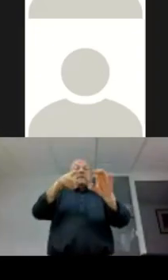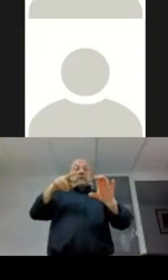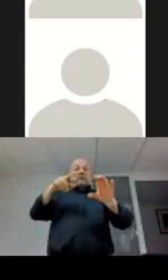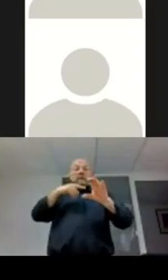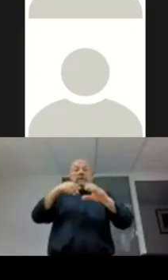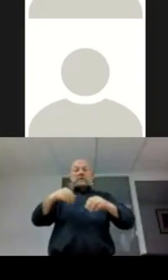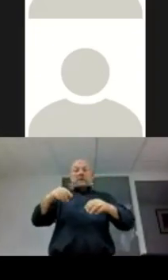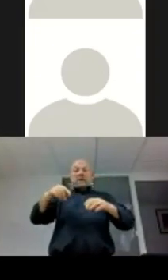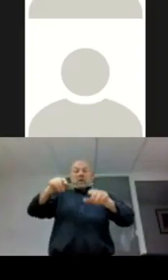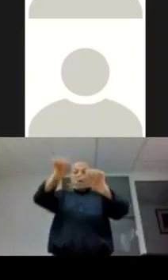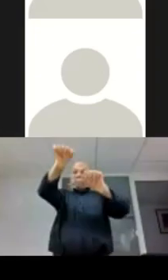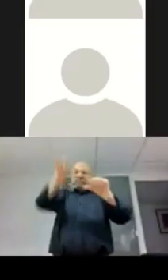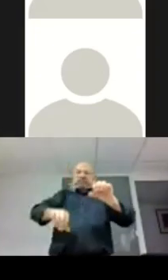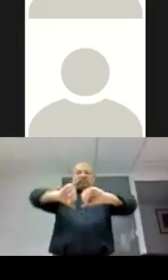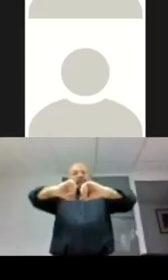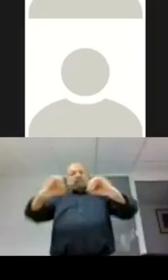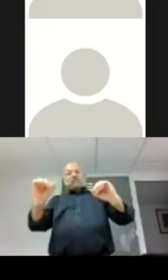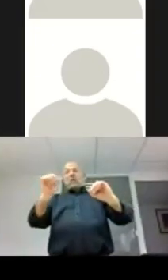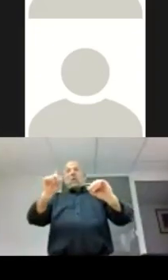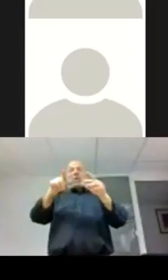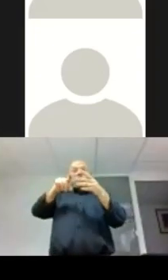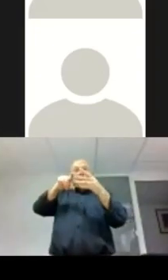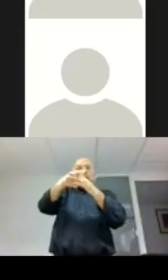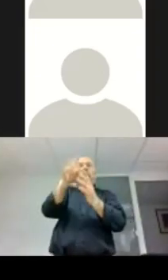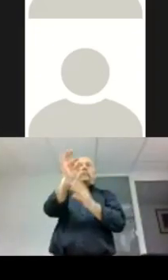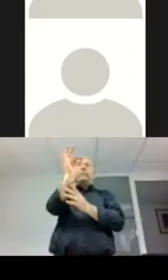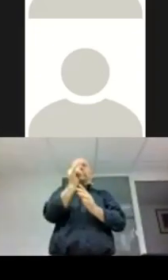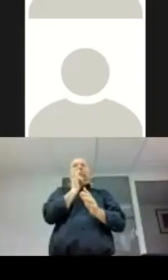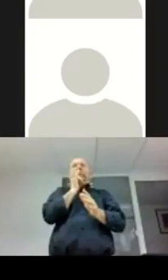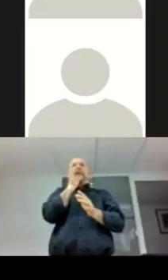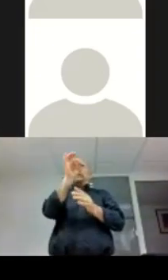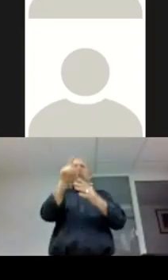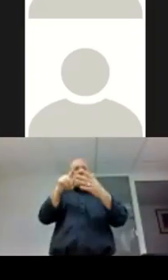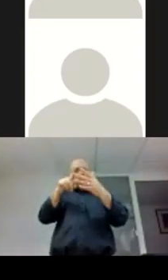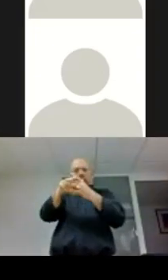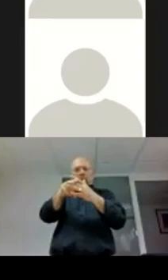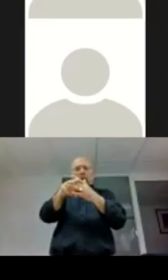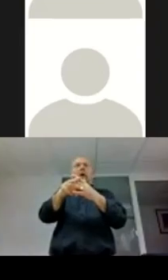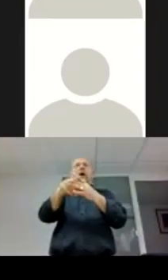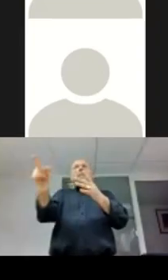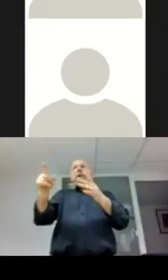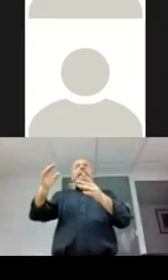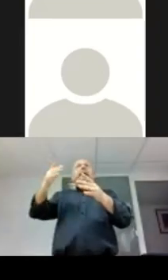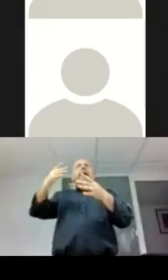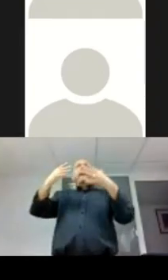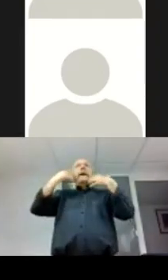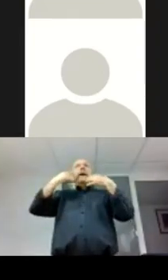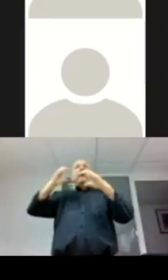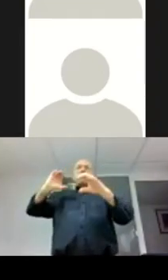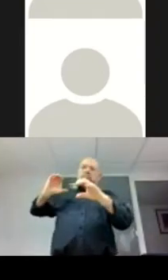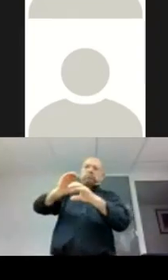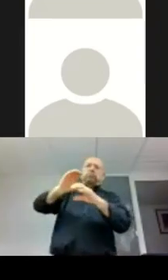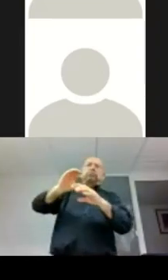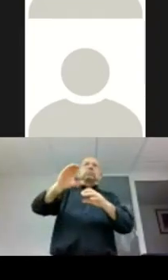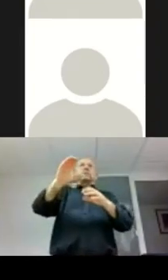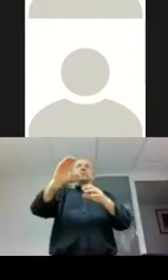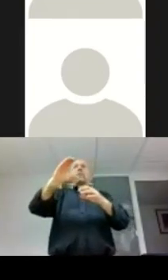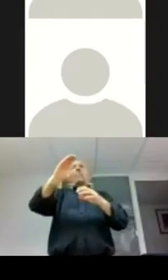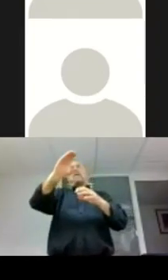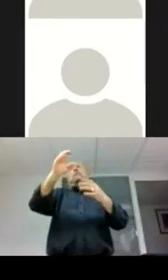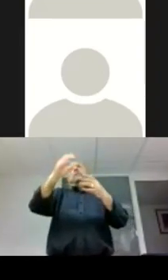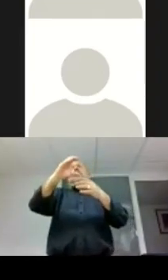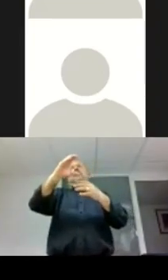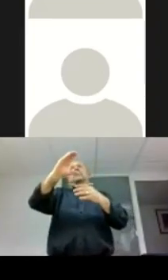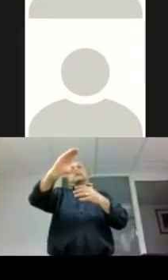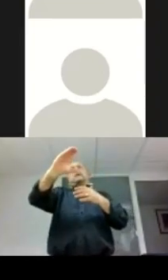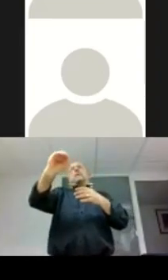traversent votre abdomen comme sur la figure du milieu, et à travers ces petits orifices, on gonfle votre cavité